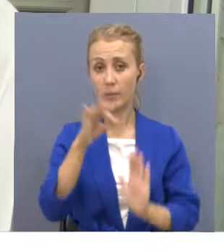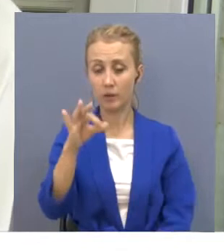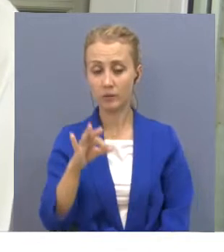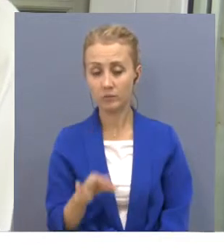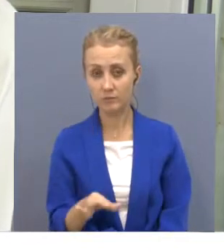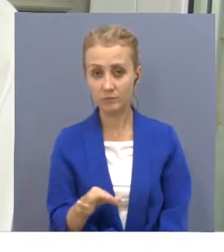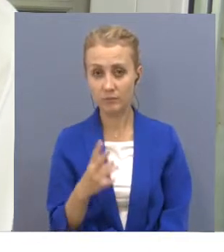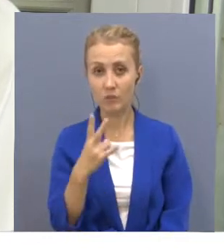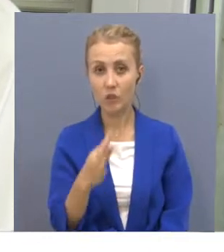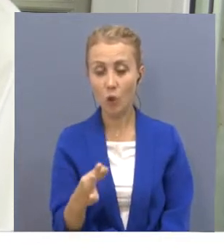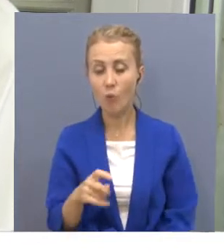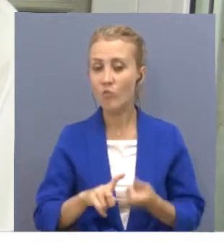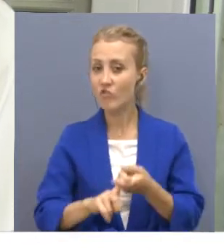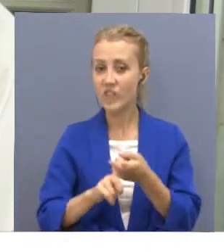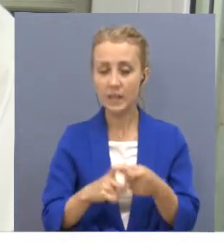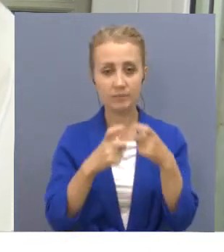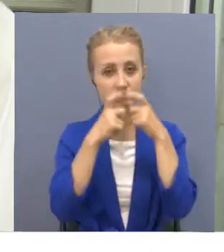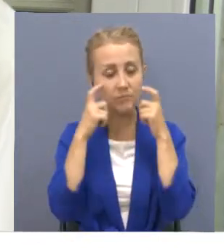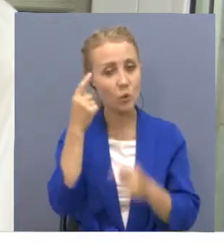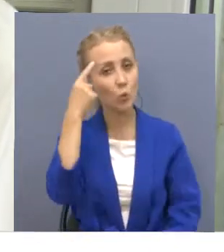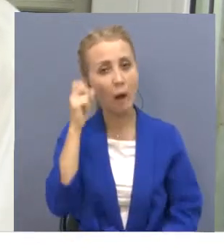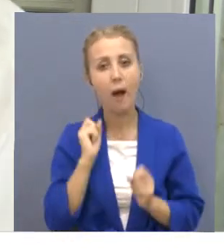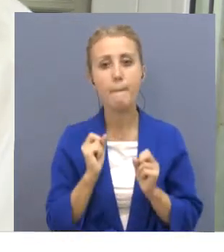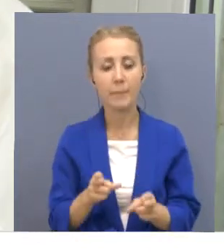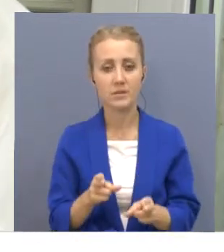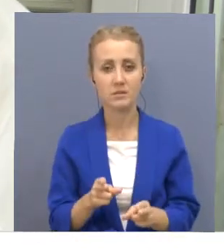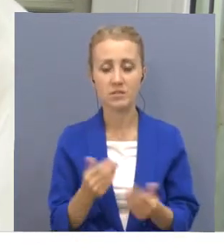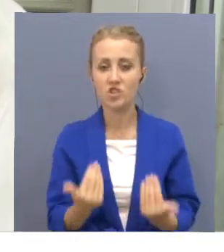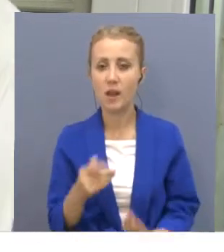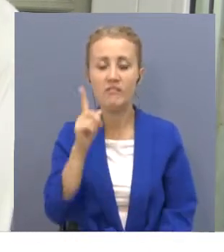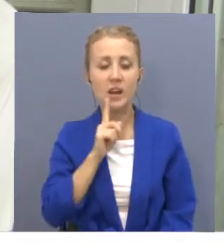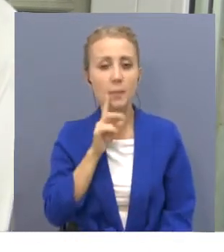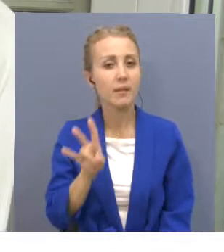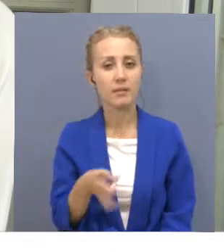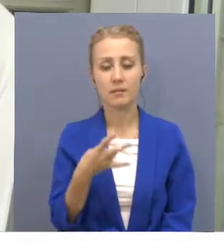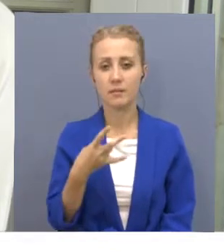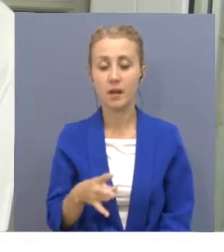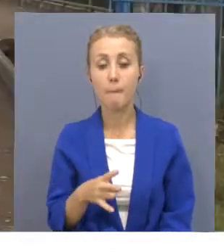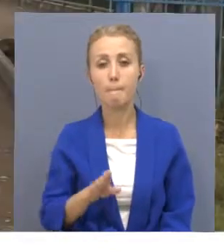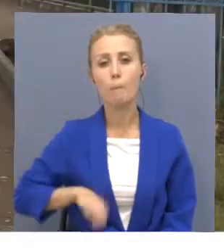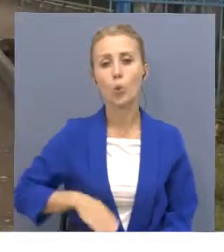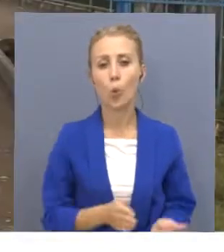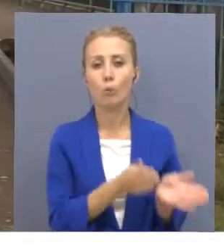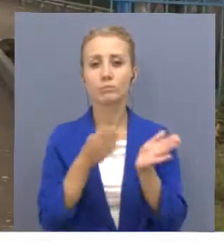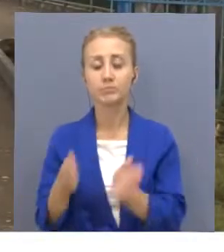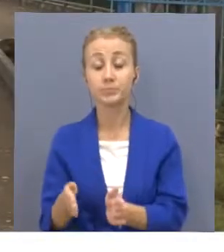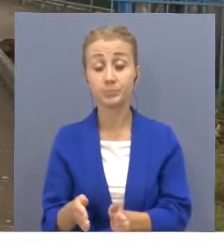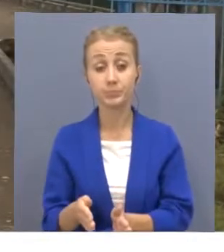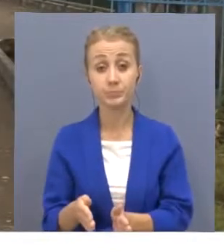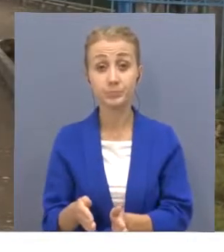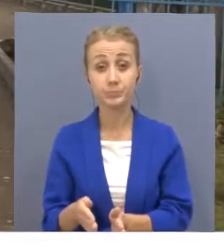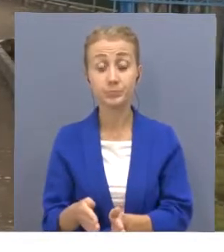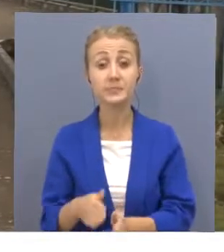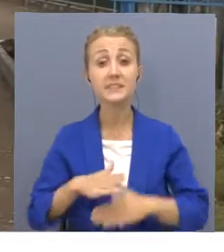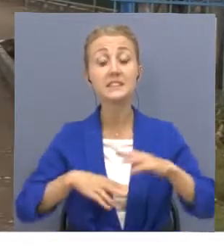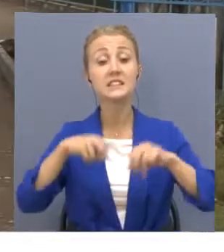Но в связи вот с пандемией опасно, думаю, вот, брать сейчас. Поэтому на потом перенесла. По словам специалистов